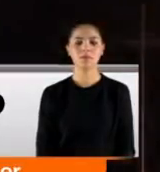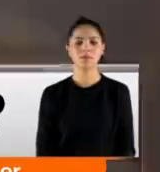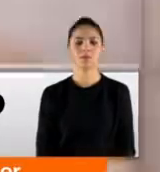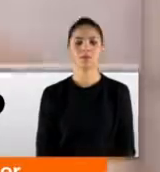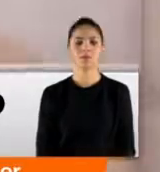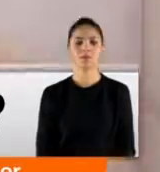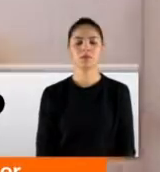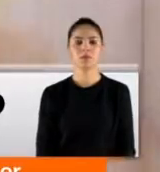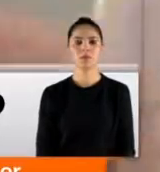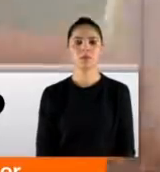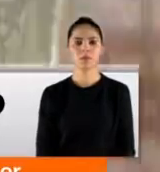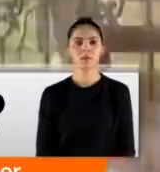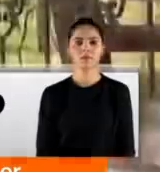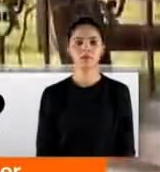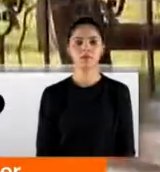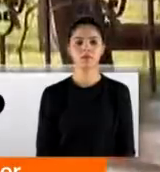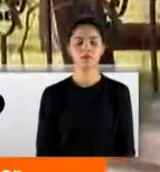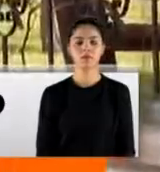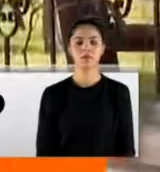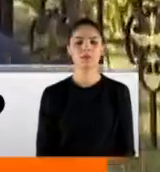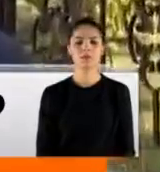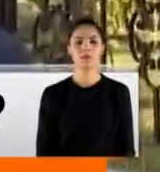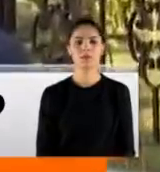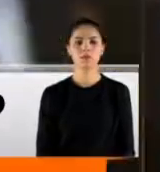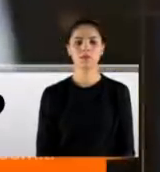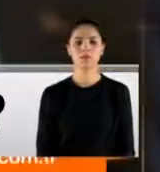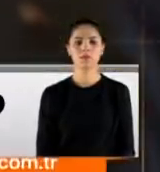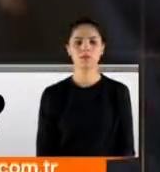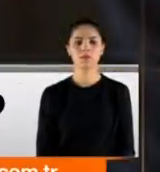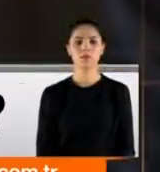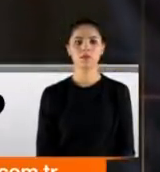HDP ile birlikte bir anayasa taslağı... Böyle bir anayasa çalışması yok.